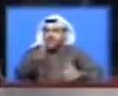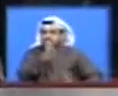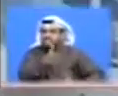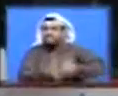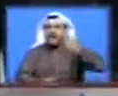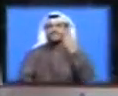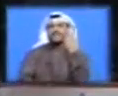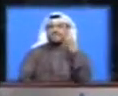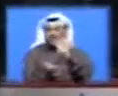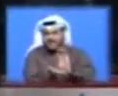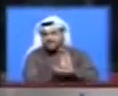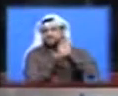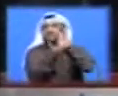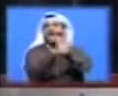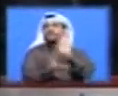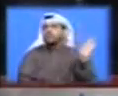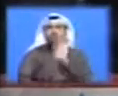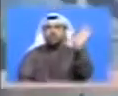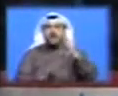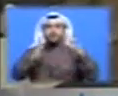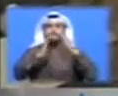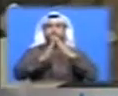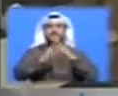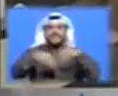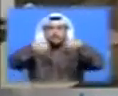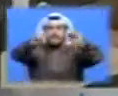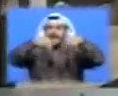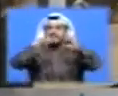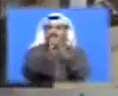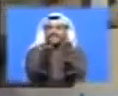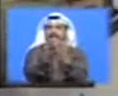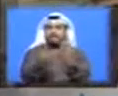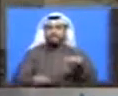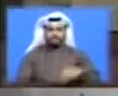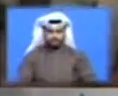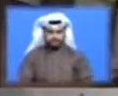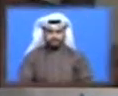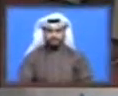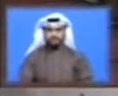ودولة الكويت تحصد جائزتين خلال مشاركتها في معرض الكتاب الدولي في القاهرة.